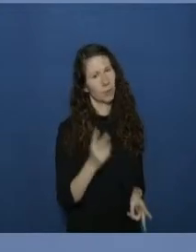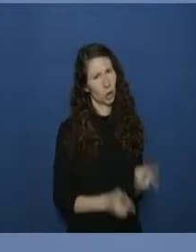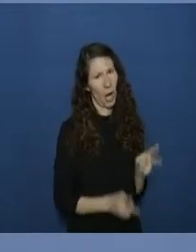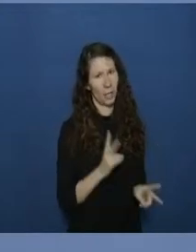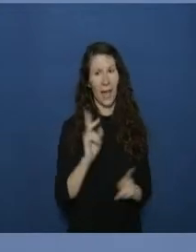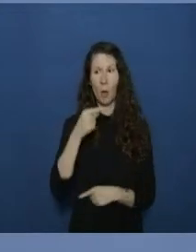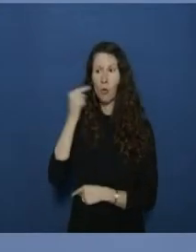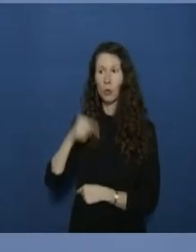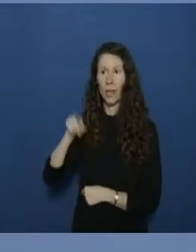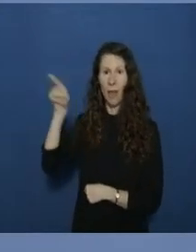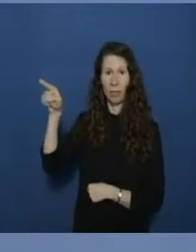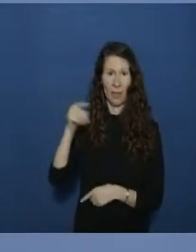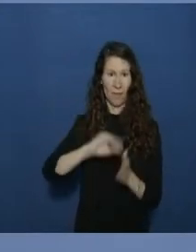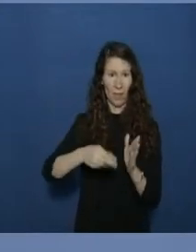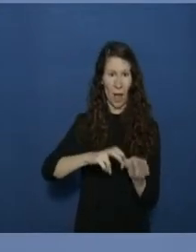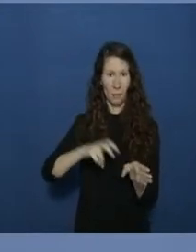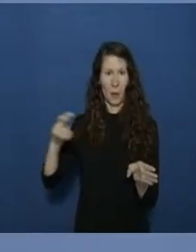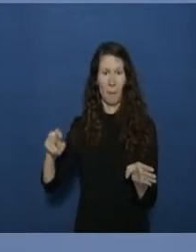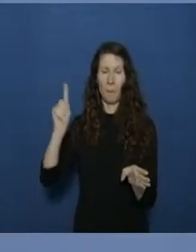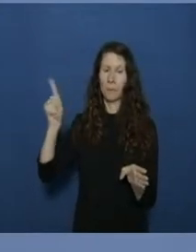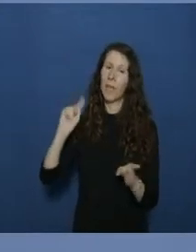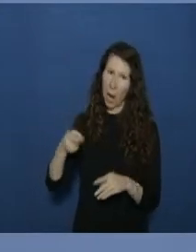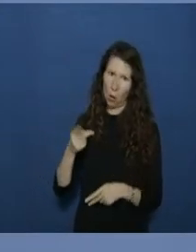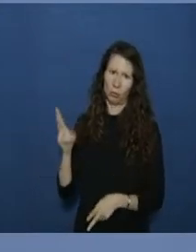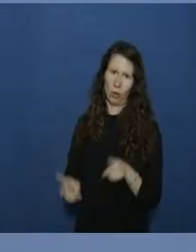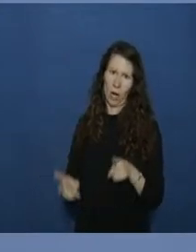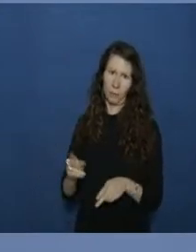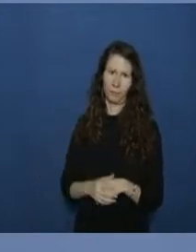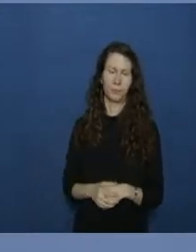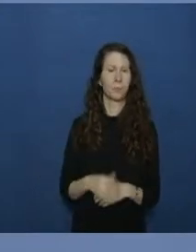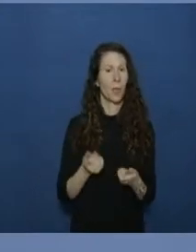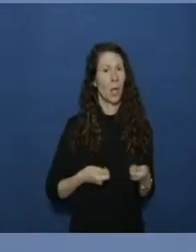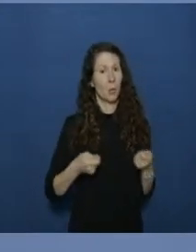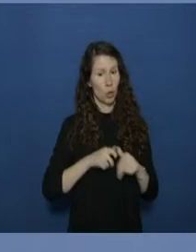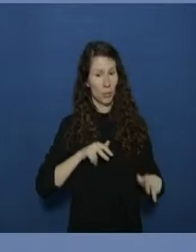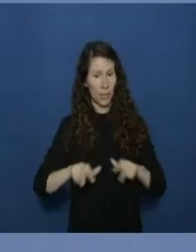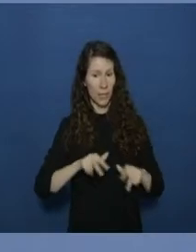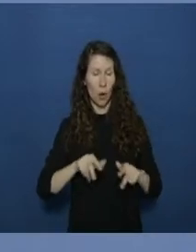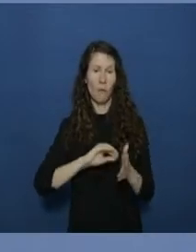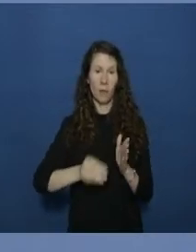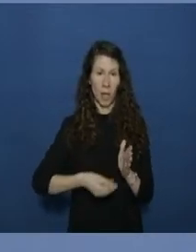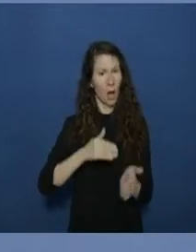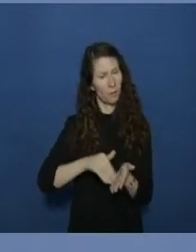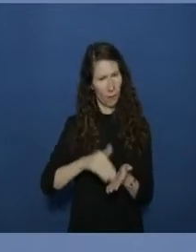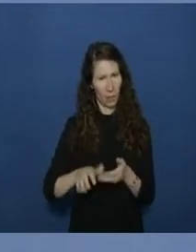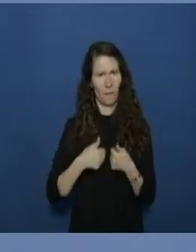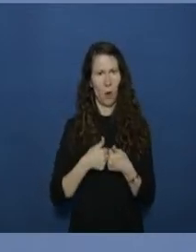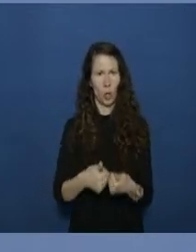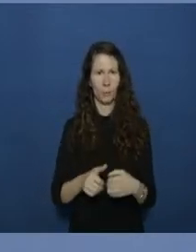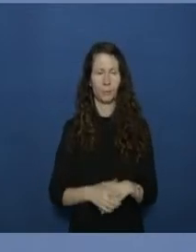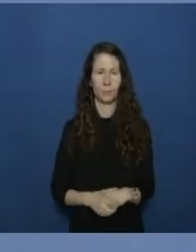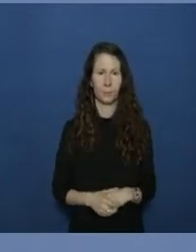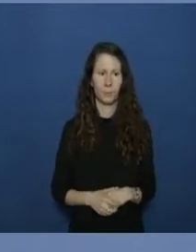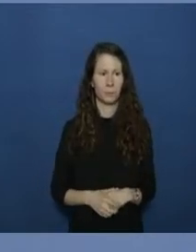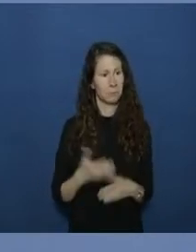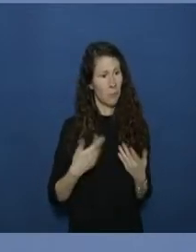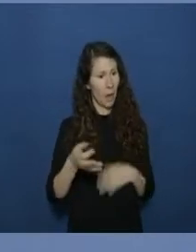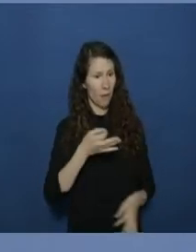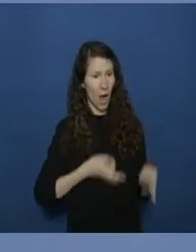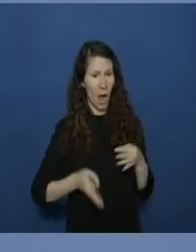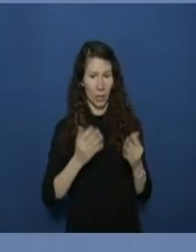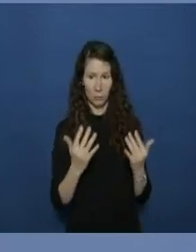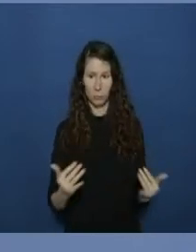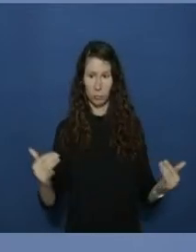bedauern, aus dem Vertrag auszuscheiden. Die Bundesregierung wird den Vertrag weiter umsetzen. Gibt es dazu weitere Fragen aus dem